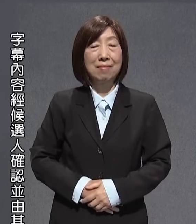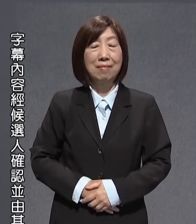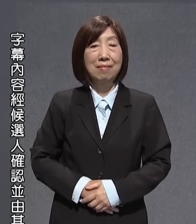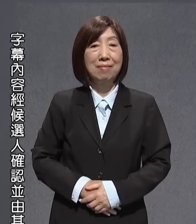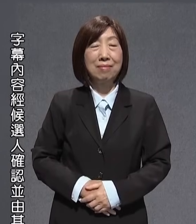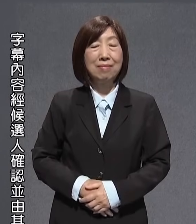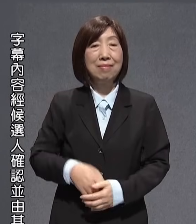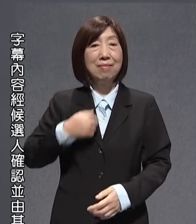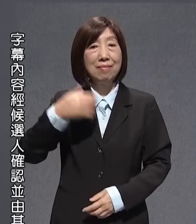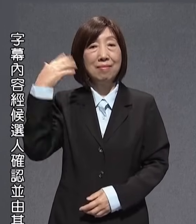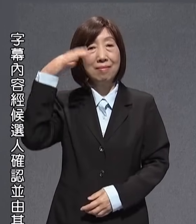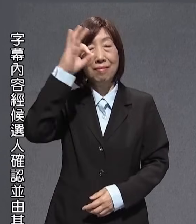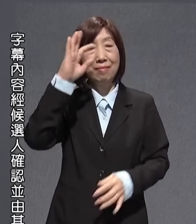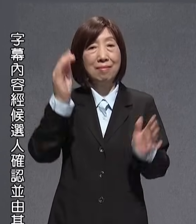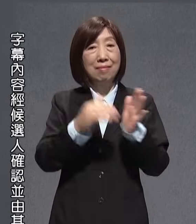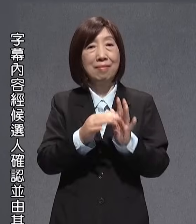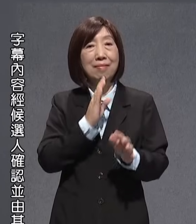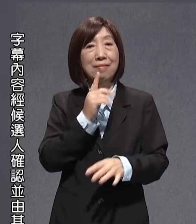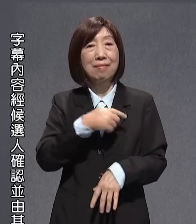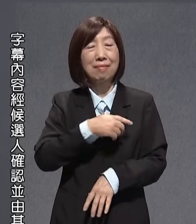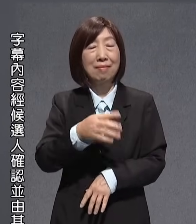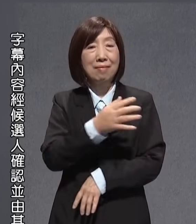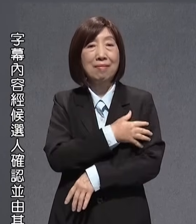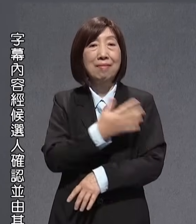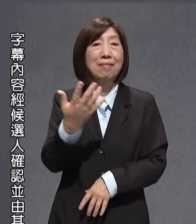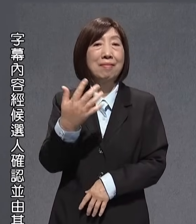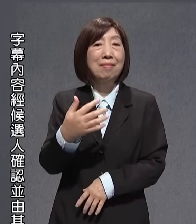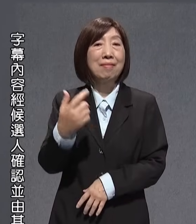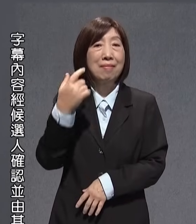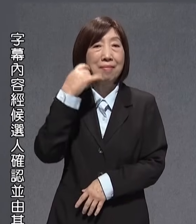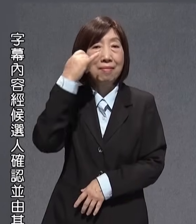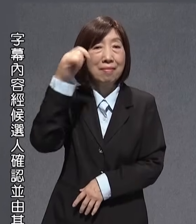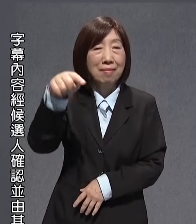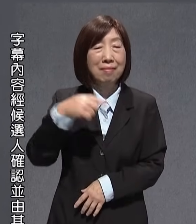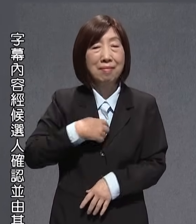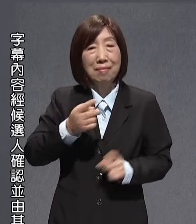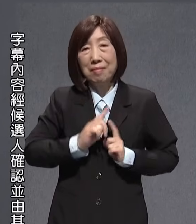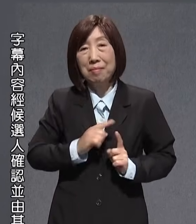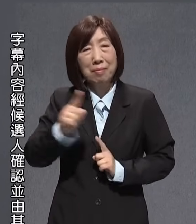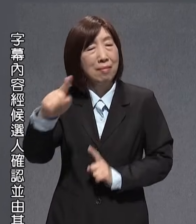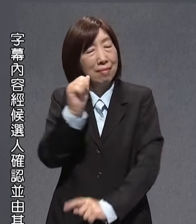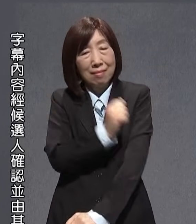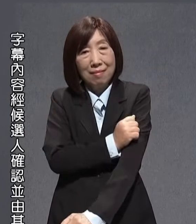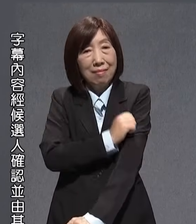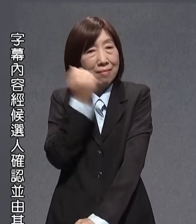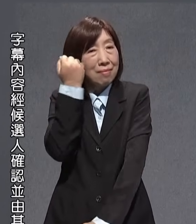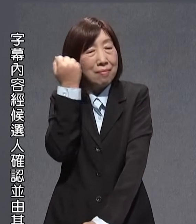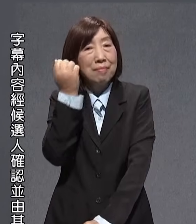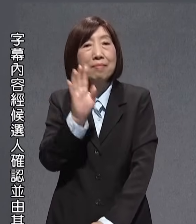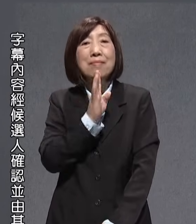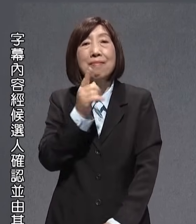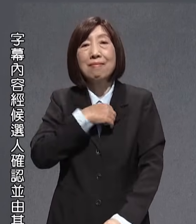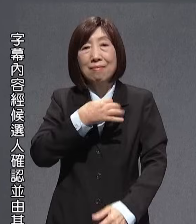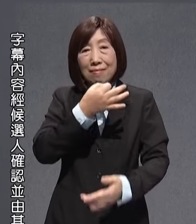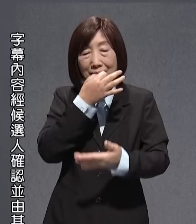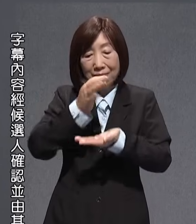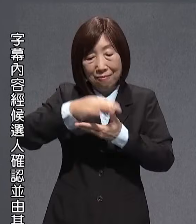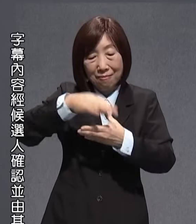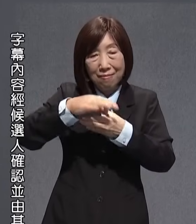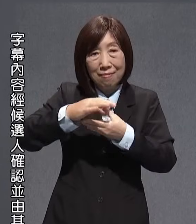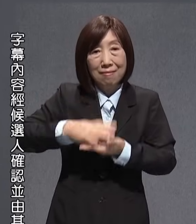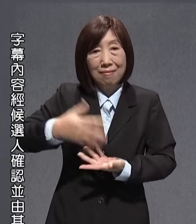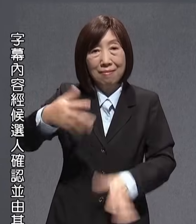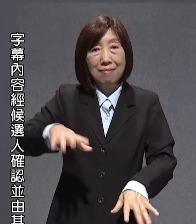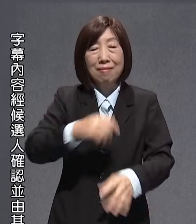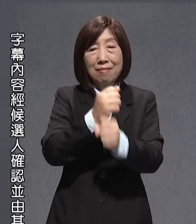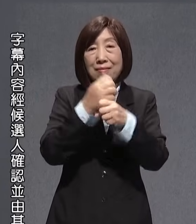那天我看到陈淑吉阿嬤，我很感动，她很艰苦，但是她欠很多功